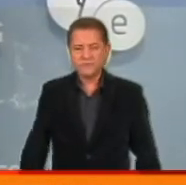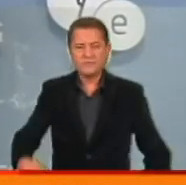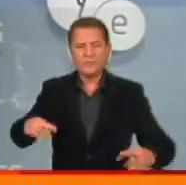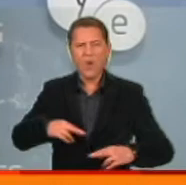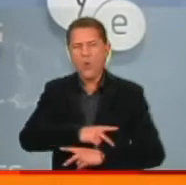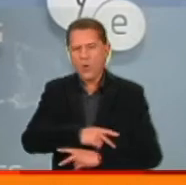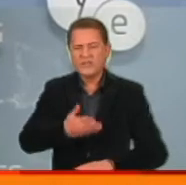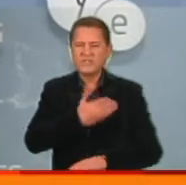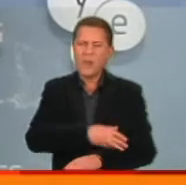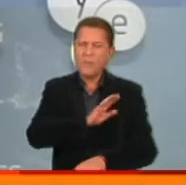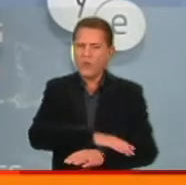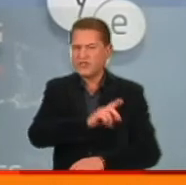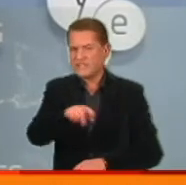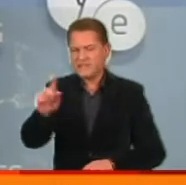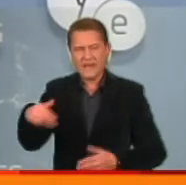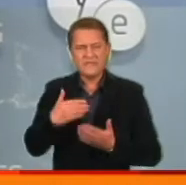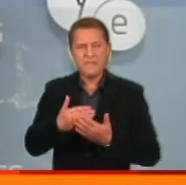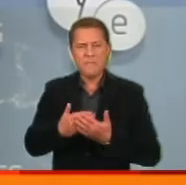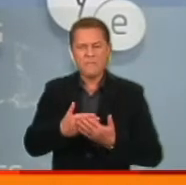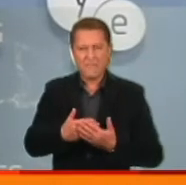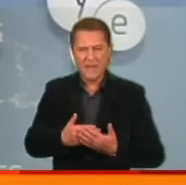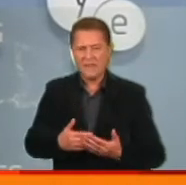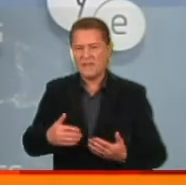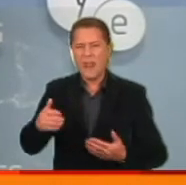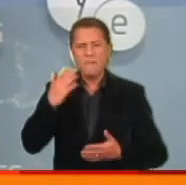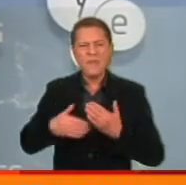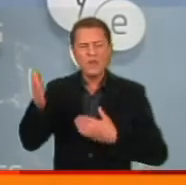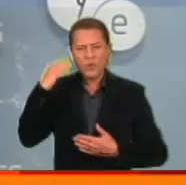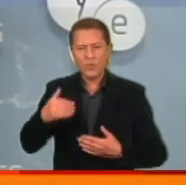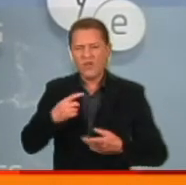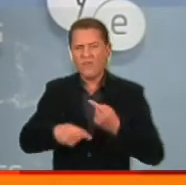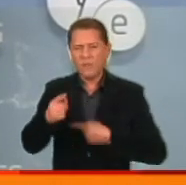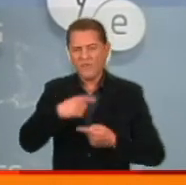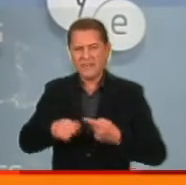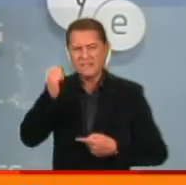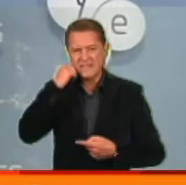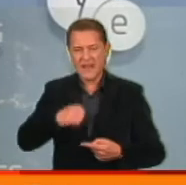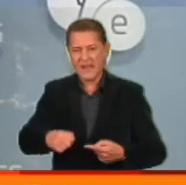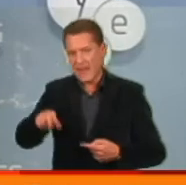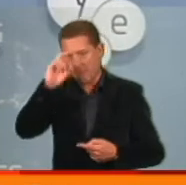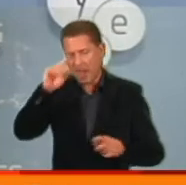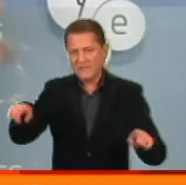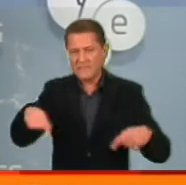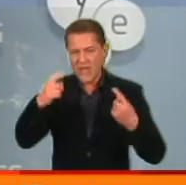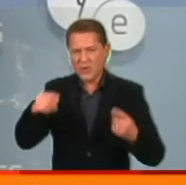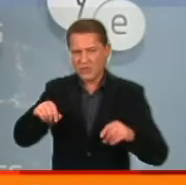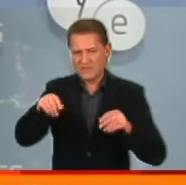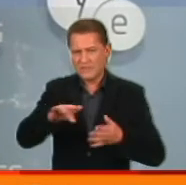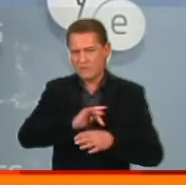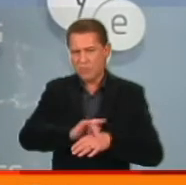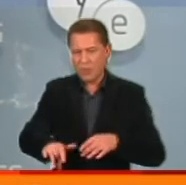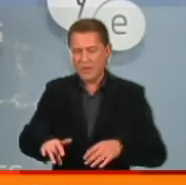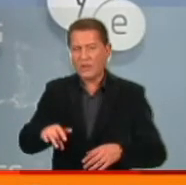Угорщина, Польща, скрізь привиди минулого, велике повернення. Старі імперії постають з попелу. Туреччина повертається